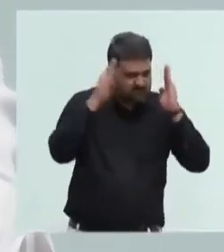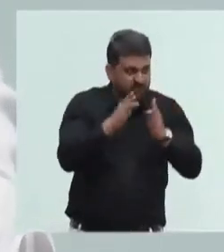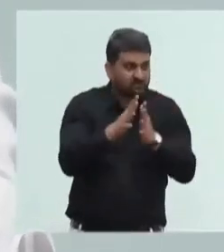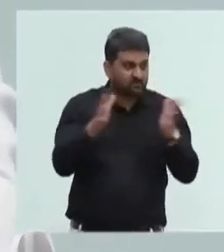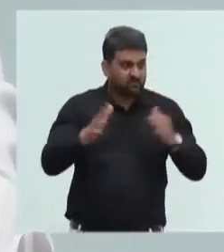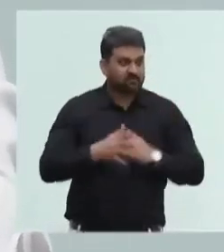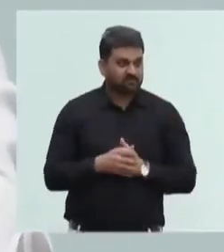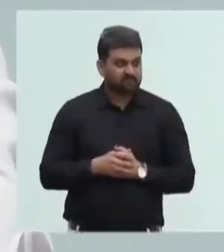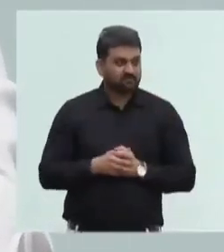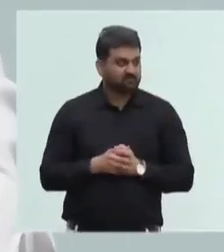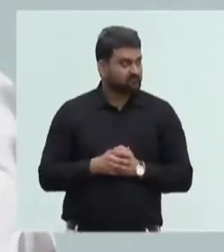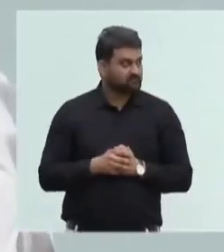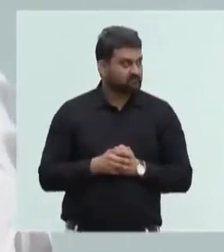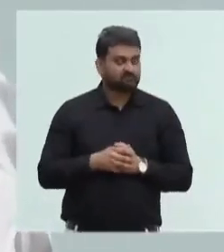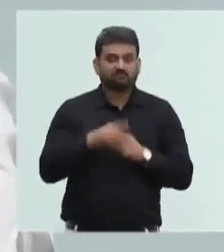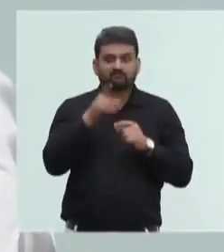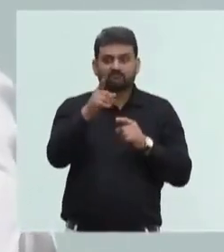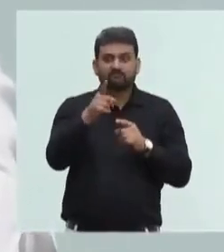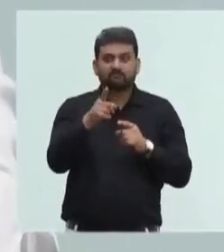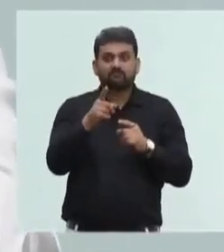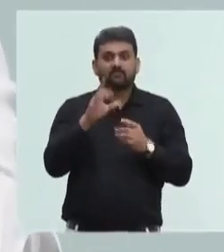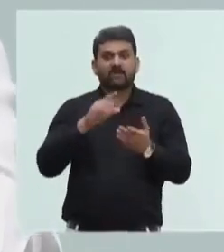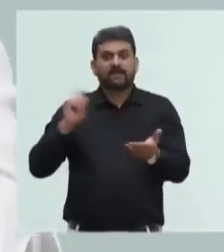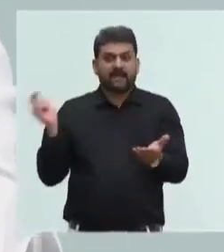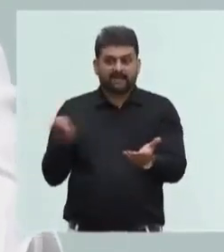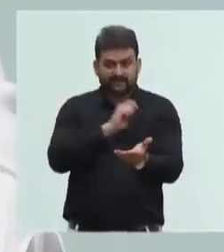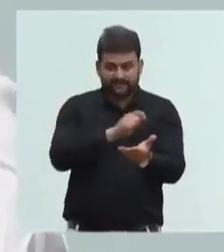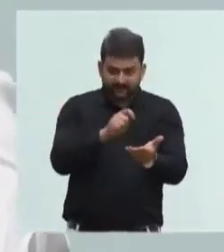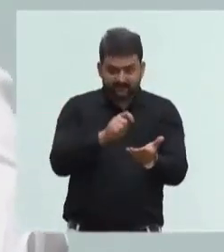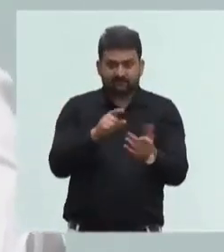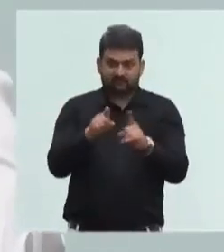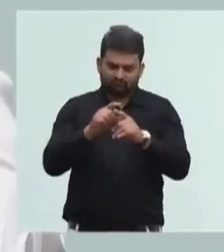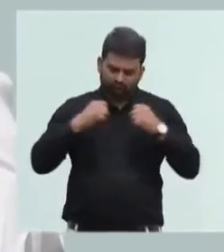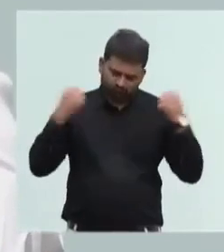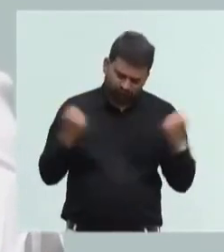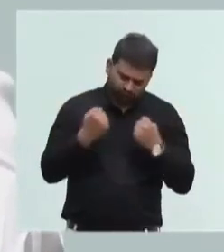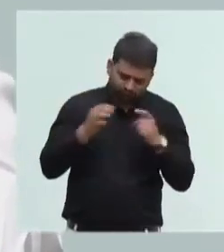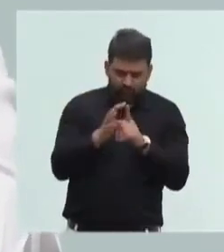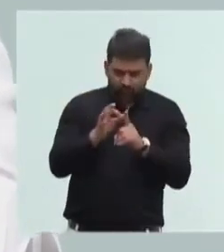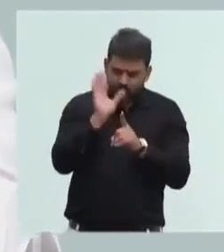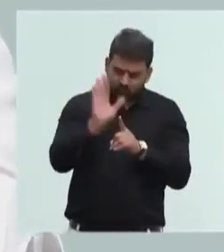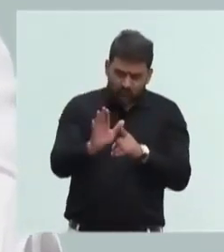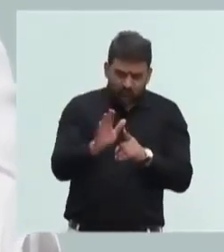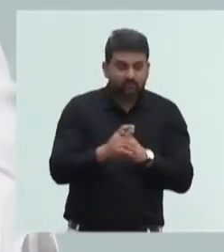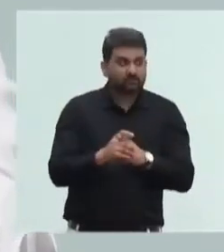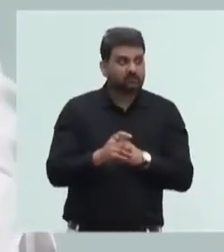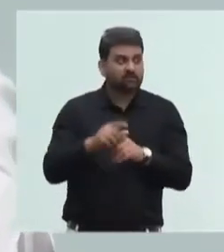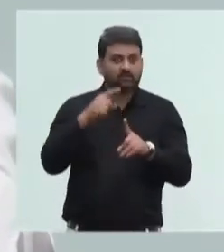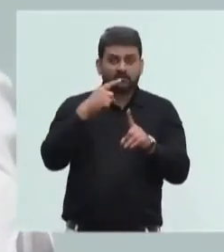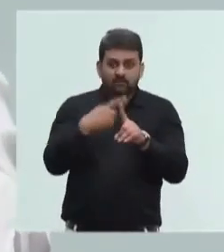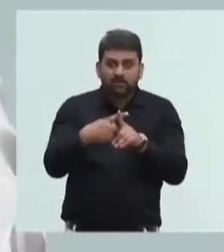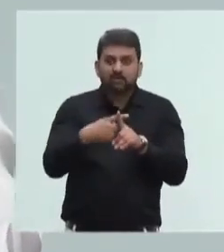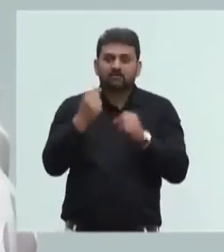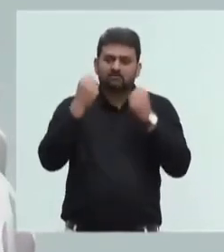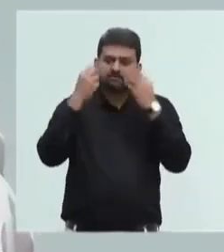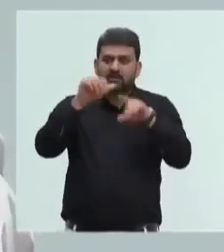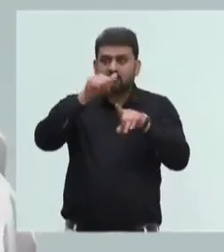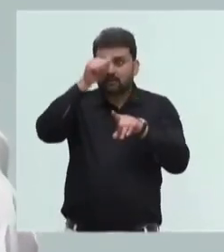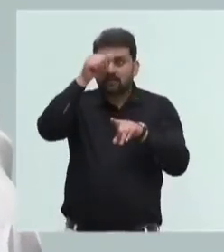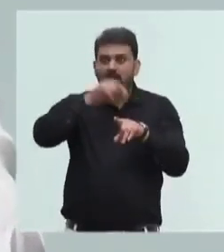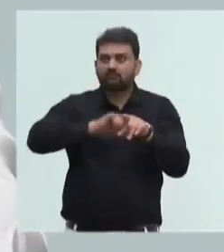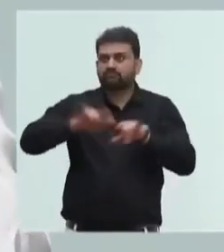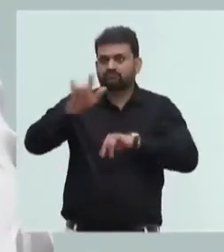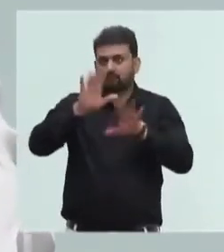है आपने इस खेल को ना सिर्फ अपनाया लेकिन कई बार आपने देश का नाम